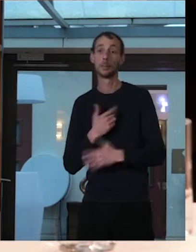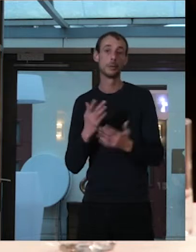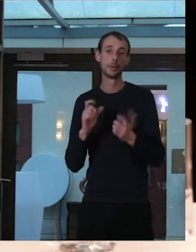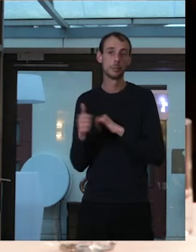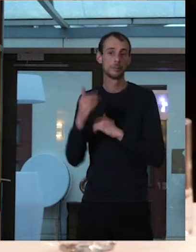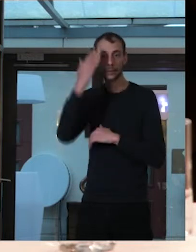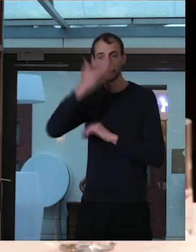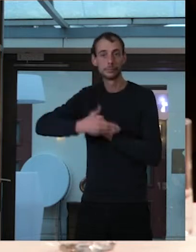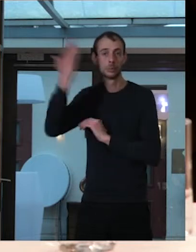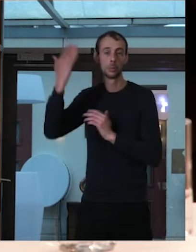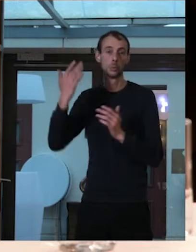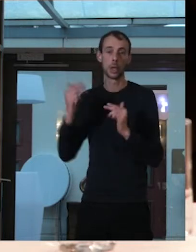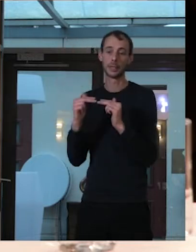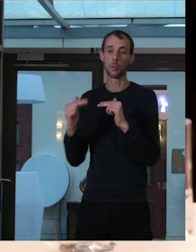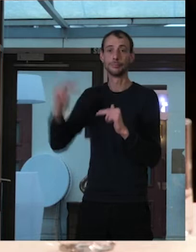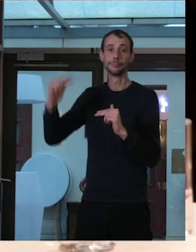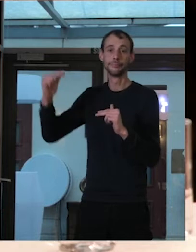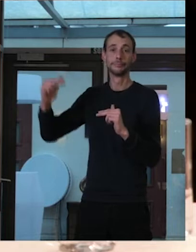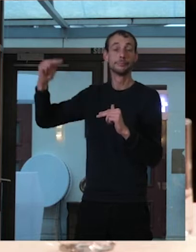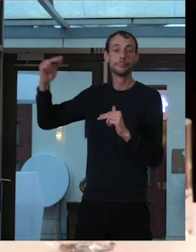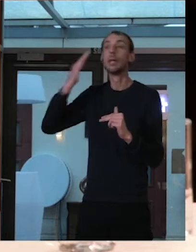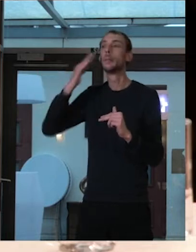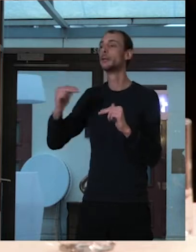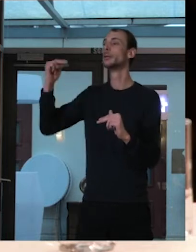le CV, c'est, ça fait des portes d'entrée.